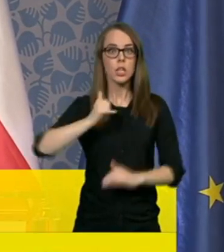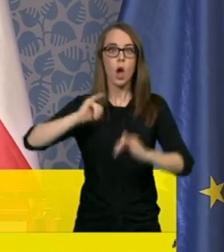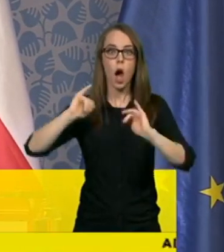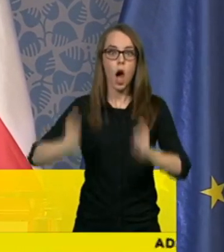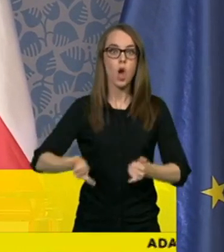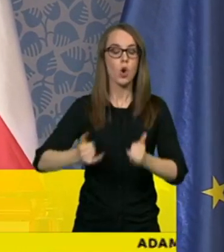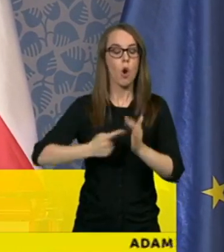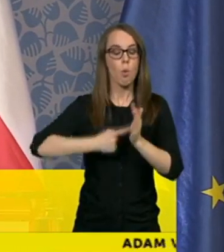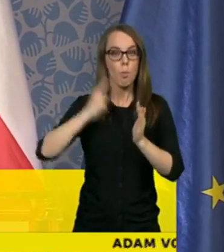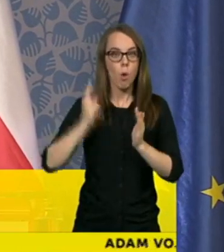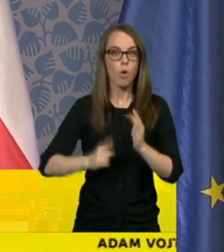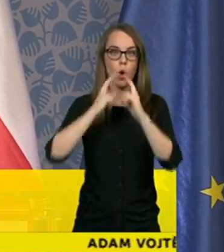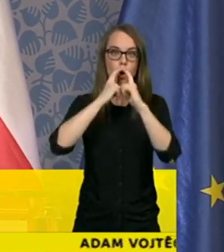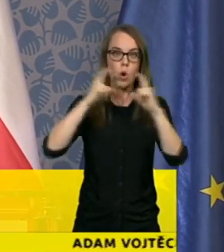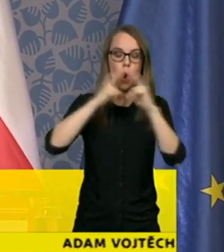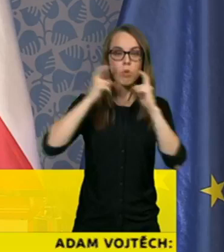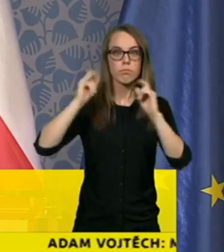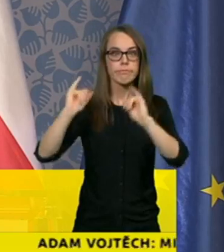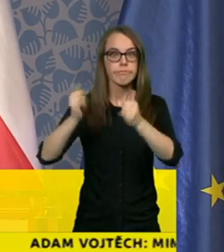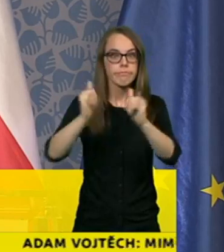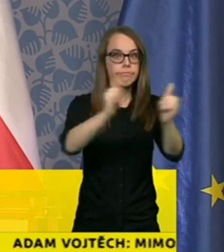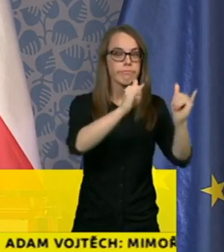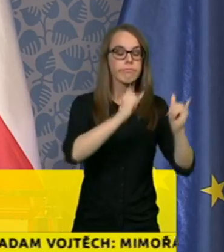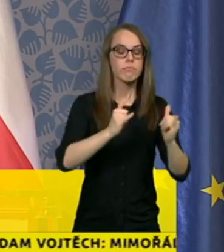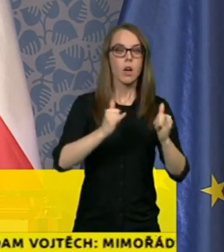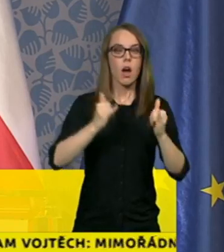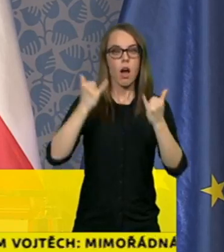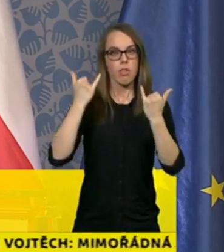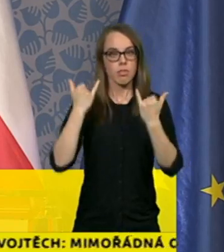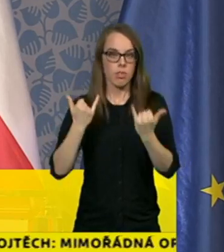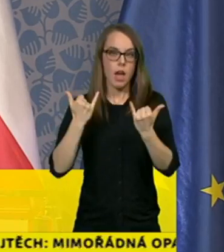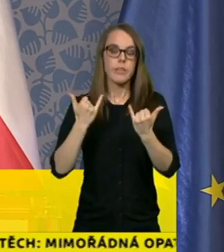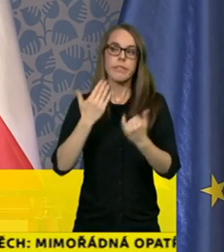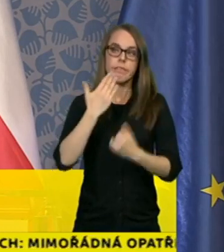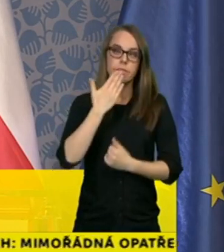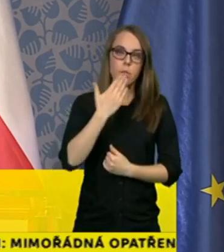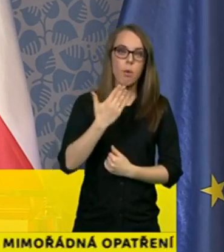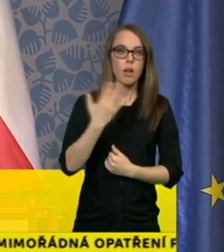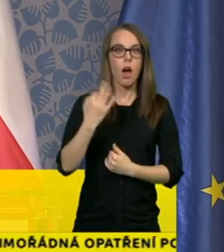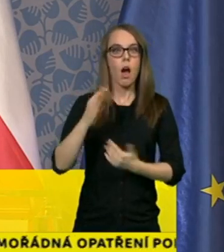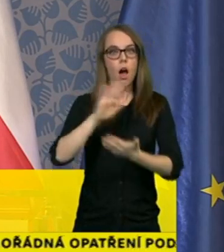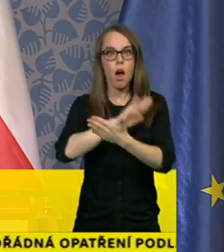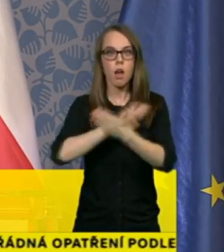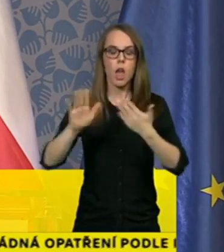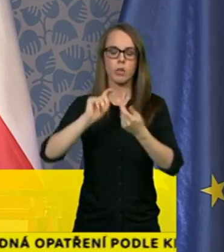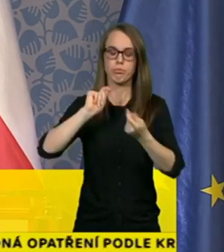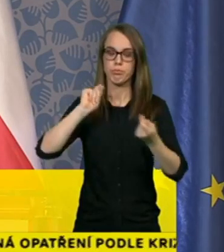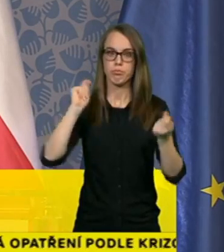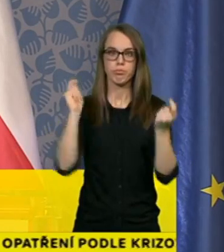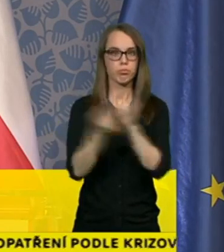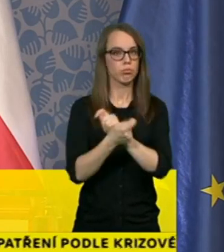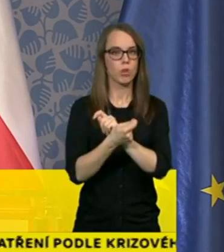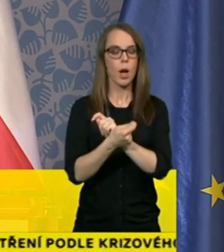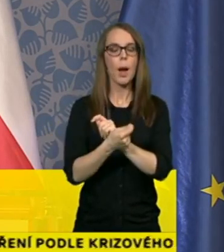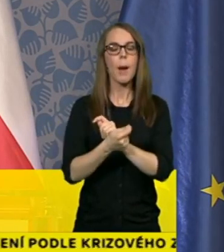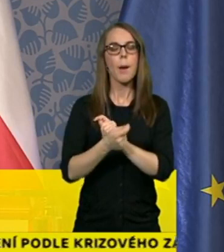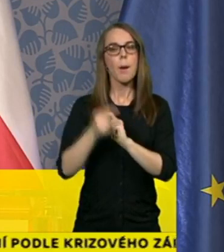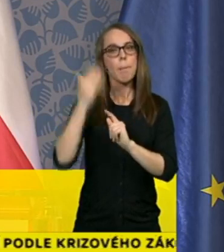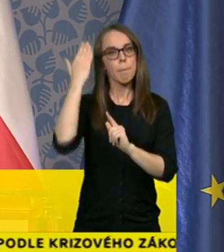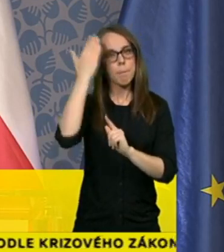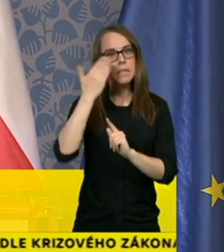jít, řekněme, a lámat věci přes koleno, ale myslím si, že ten termín 25.5. je nějaký